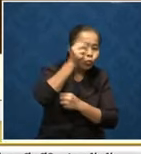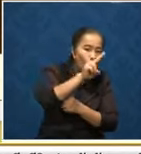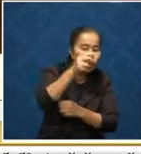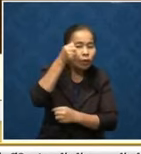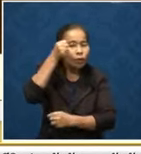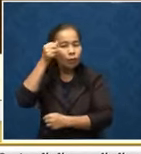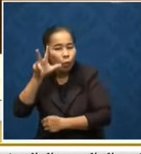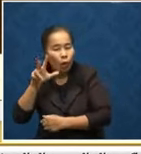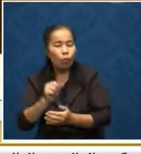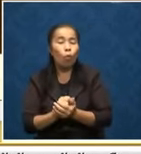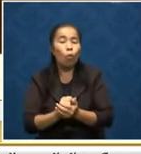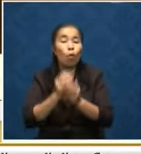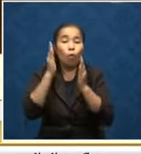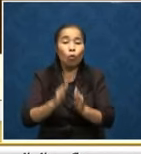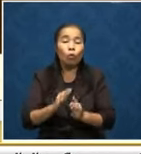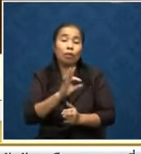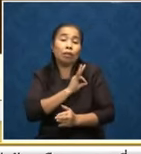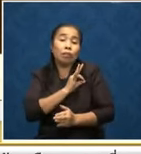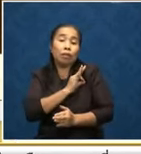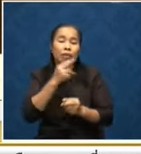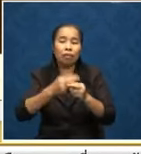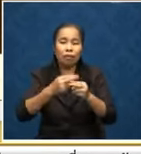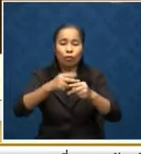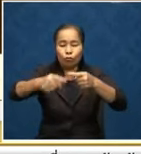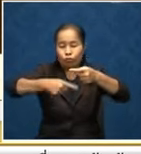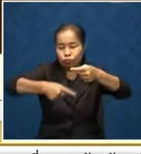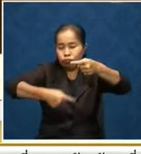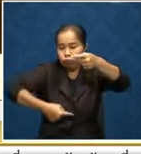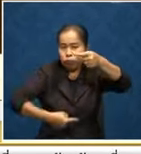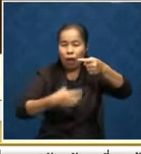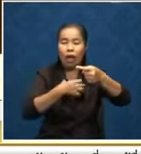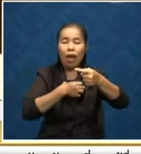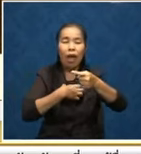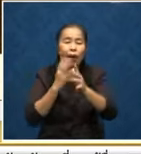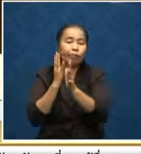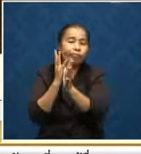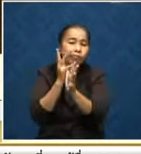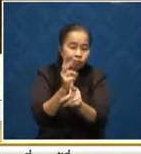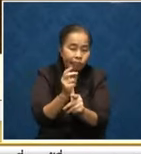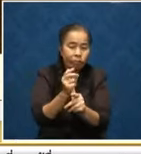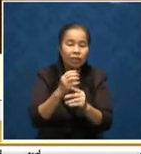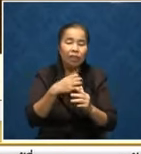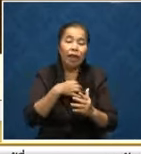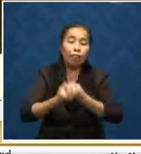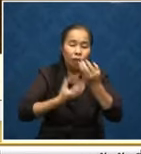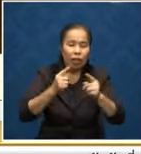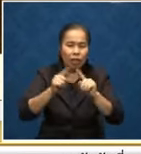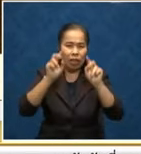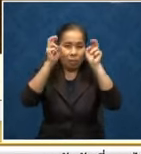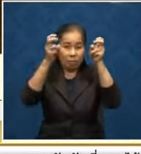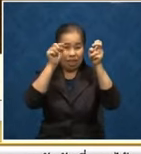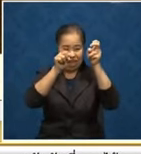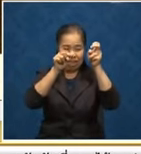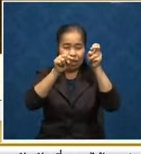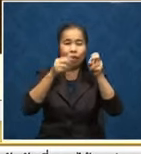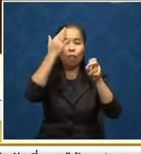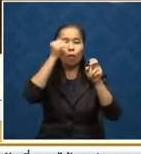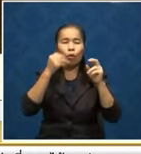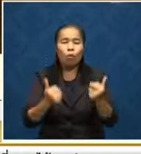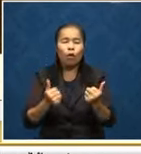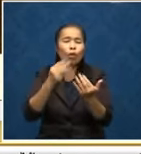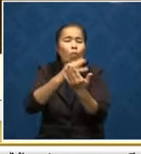ท่านผมก็ต้องขอกรุณาว่า ขอให้อยู่ในประเด็นนี้นะครับแต่ว่าเนื่องจากวันนี้เราไม่มีวาระอะไรมาก